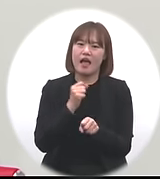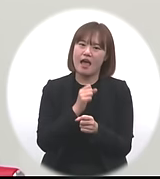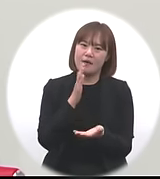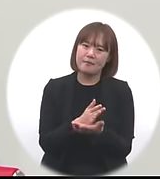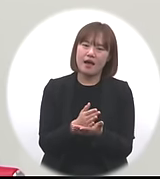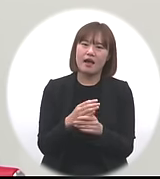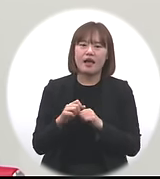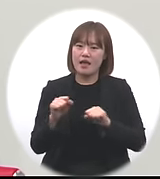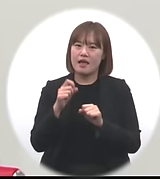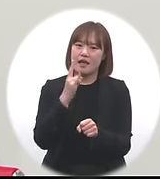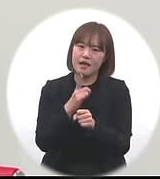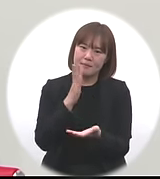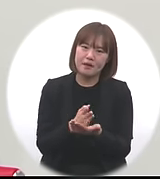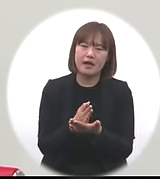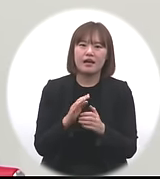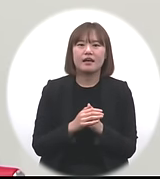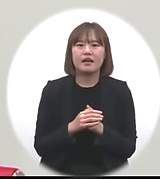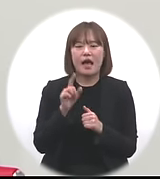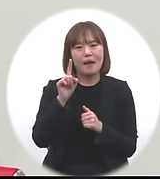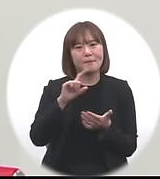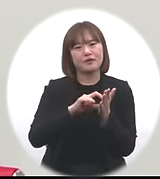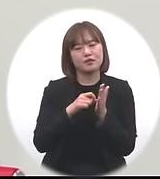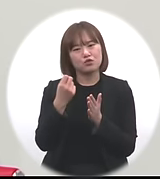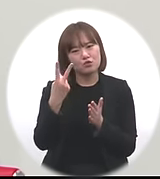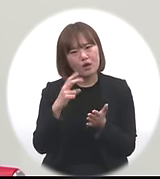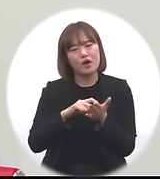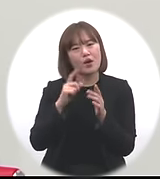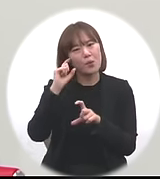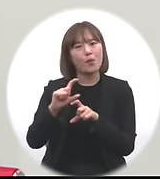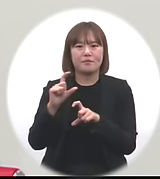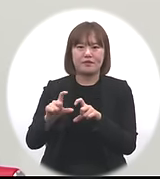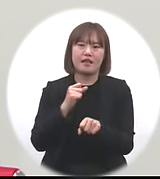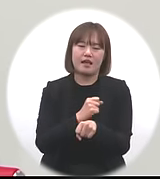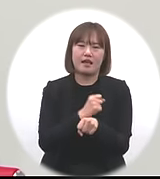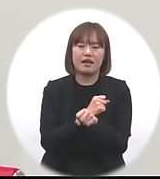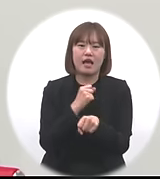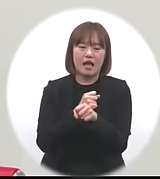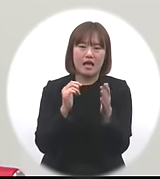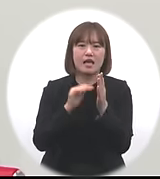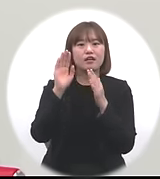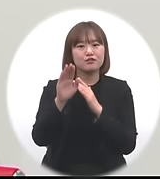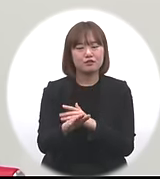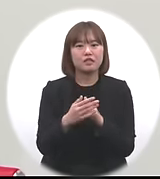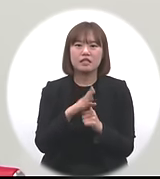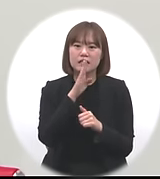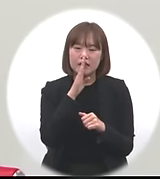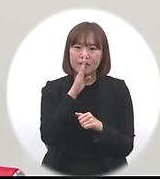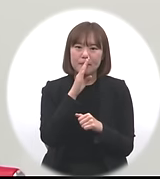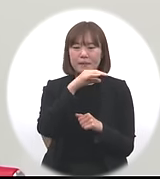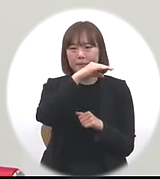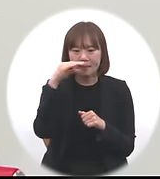말 것인가, 내가 지금 이 행동을 할 것인가 말 것인가를 한 번쯤, 두 번쯤 고민해 보시고, 그리고 하고 난 후에는 이 일이